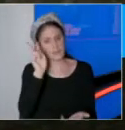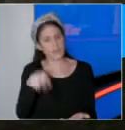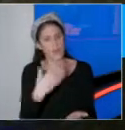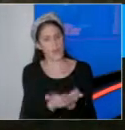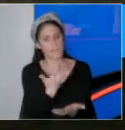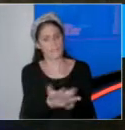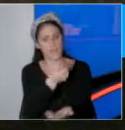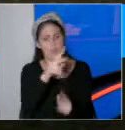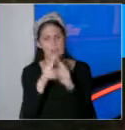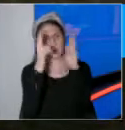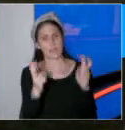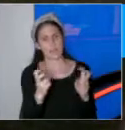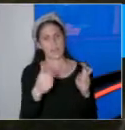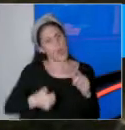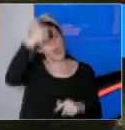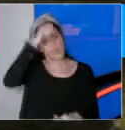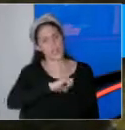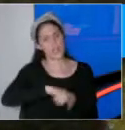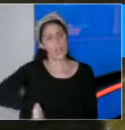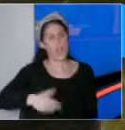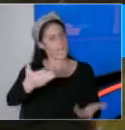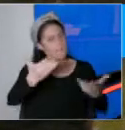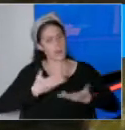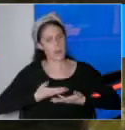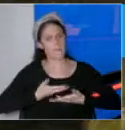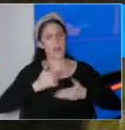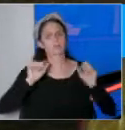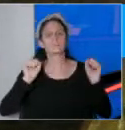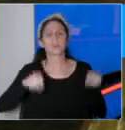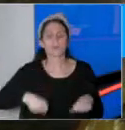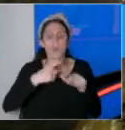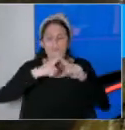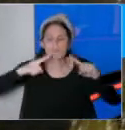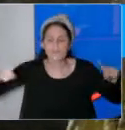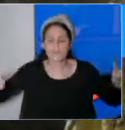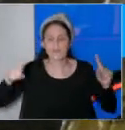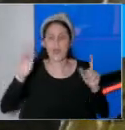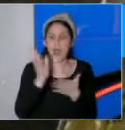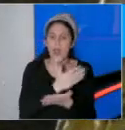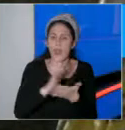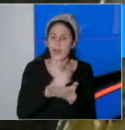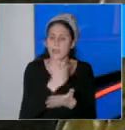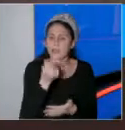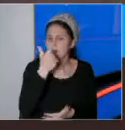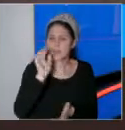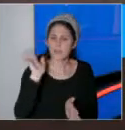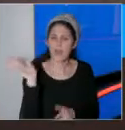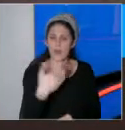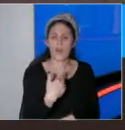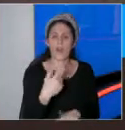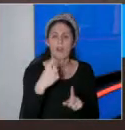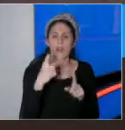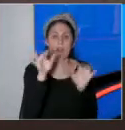היא מקבלת, ראש העירייה, העירייה מקבלת, מקבלים סמכויות להחליט כמעט כל דבר, כל עוד הם